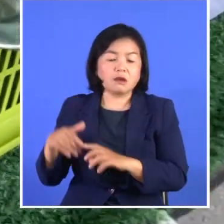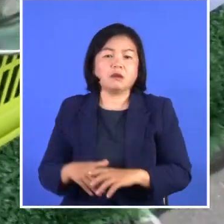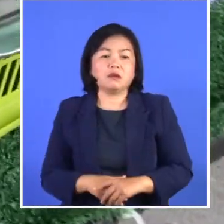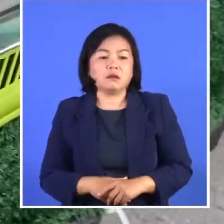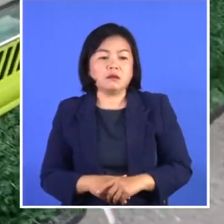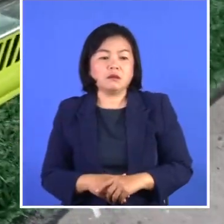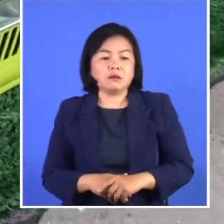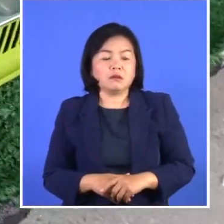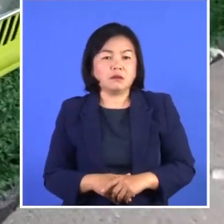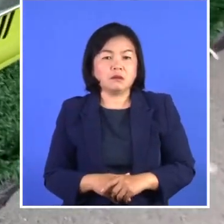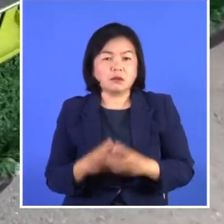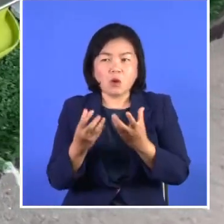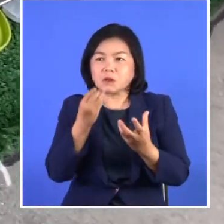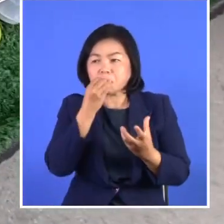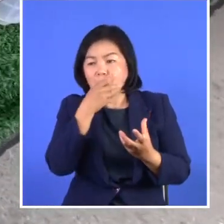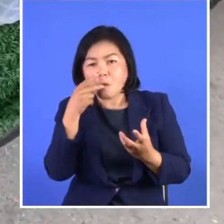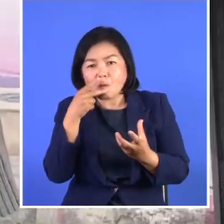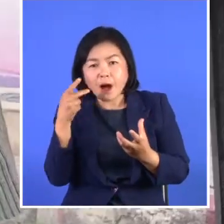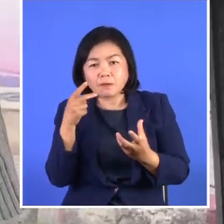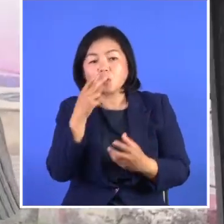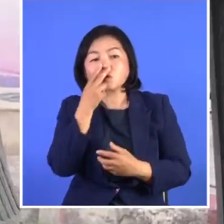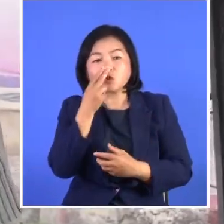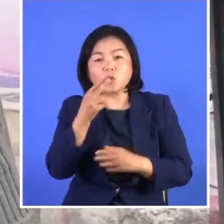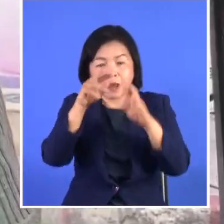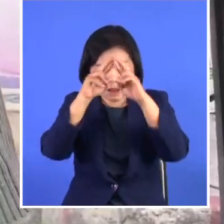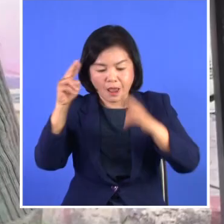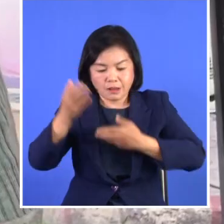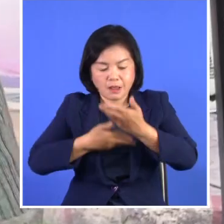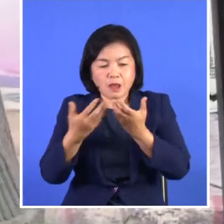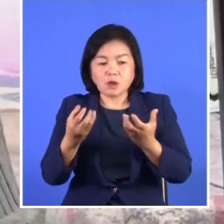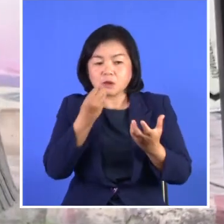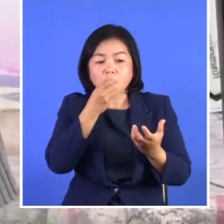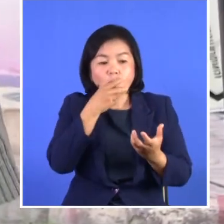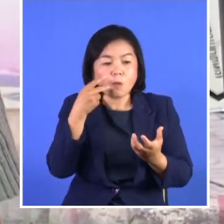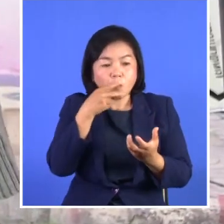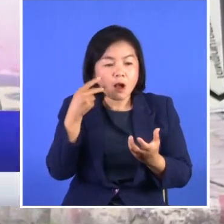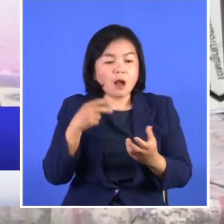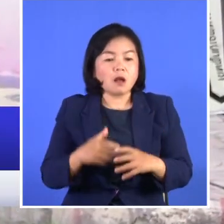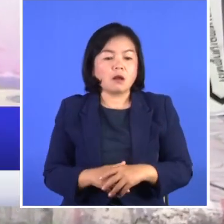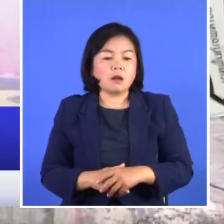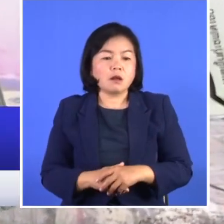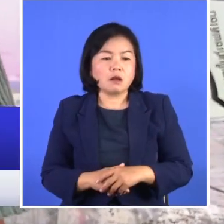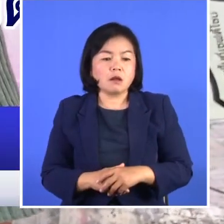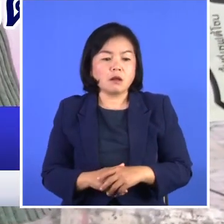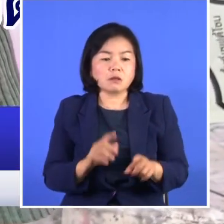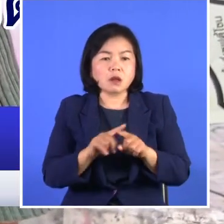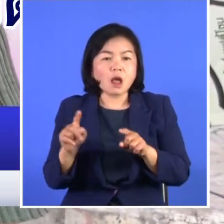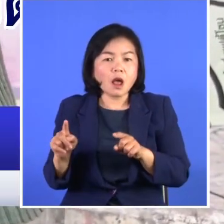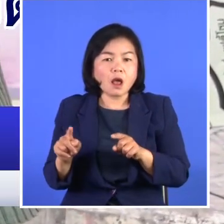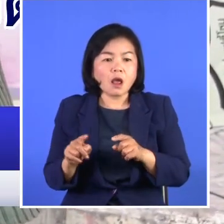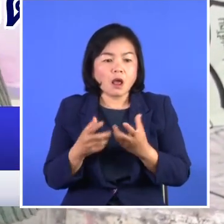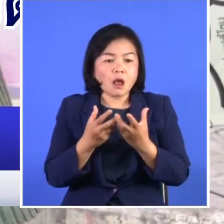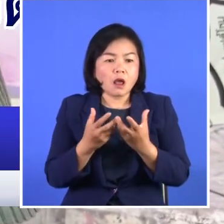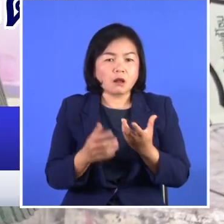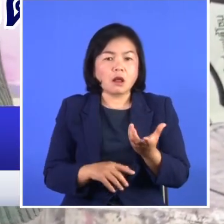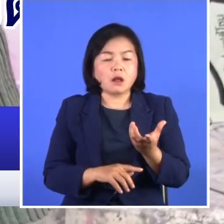ำไม่เป็นนะครับอ่ะฟังอีกท่านหนึ่งคุณจันจิราครับ ลดไอ้สูตรก็ไม่ได้แล้วก็เลือกส ูตรก็คือน้ำตาลเนี่ยลดไม่ได้เล